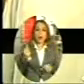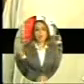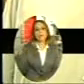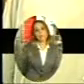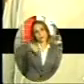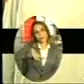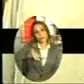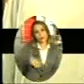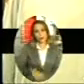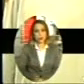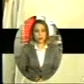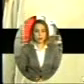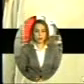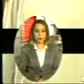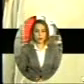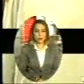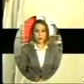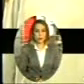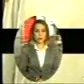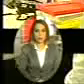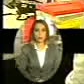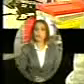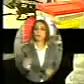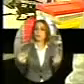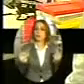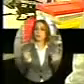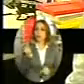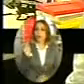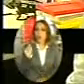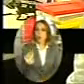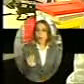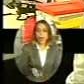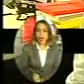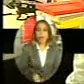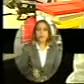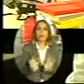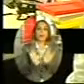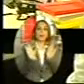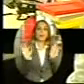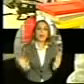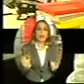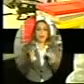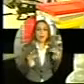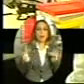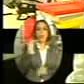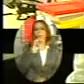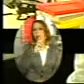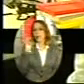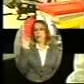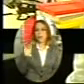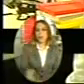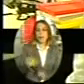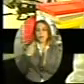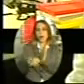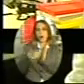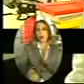מסקנות. יש באירוע מסדר גודל כזה, שבו התחלנו את האירוע עם מעל 200 אלף